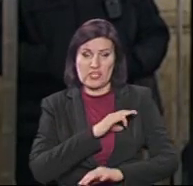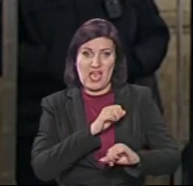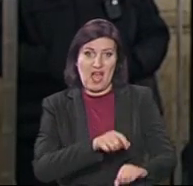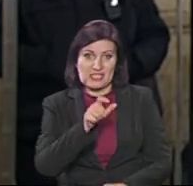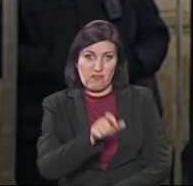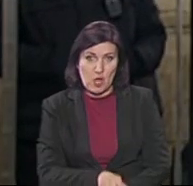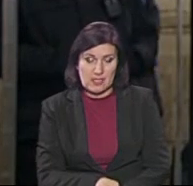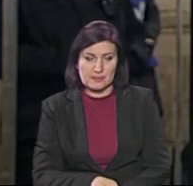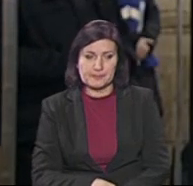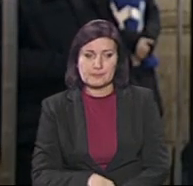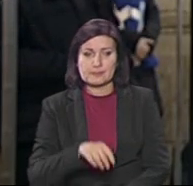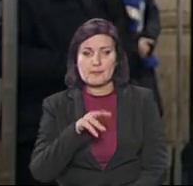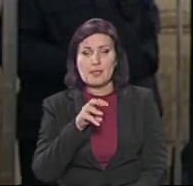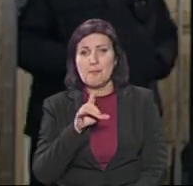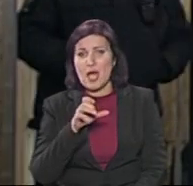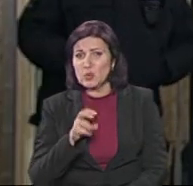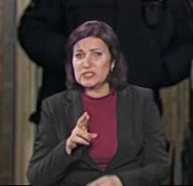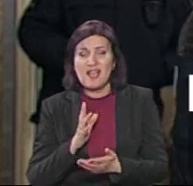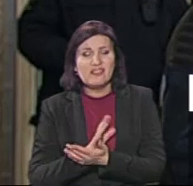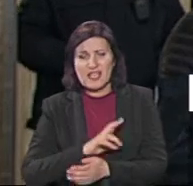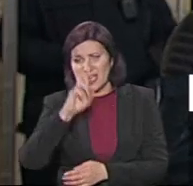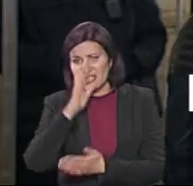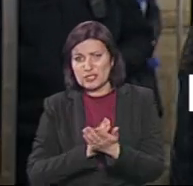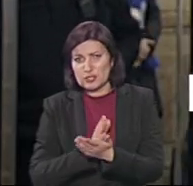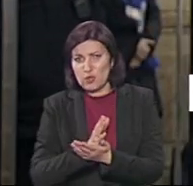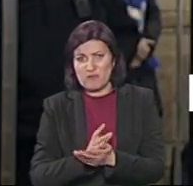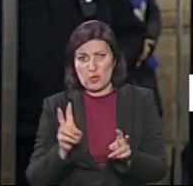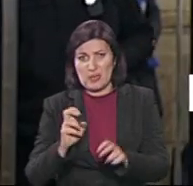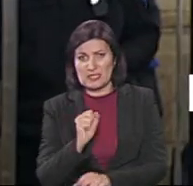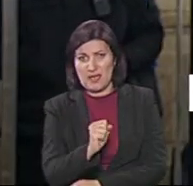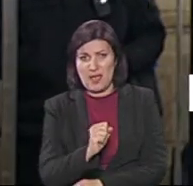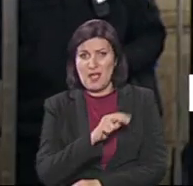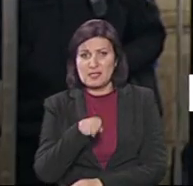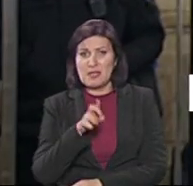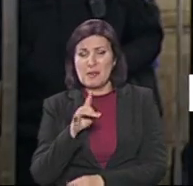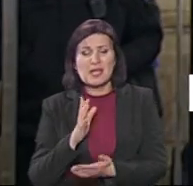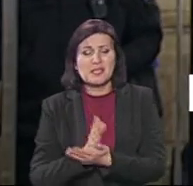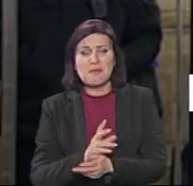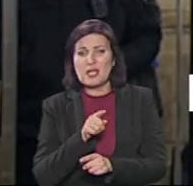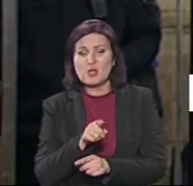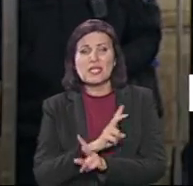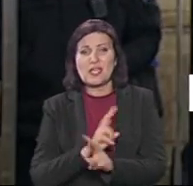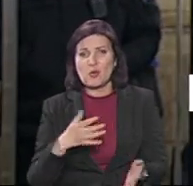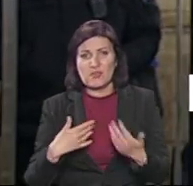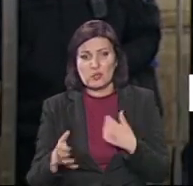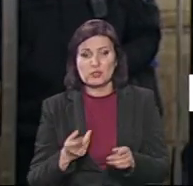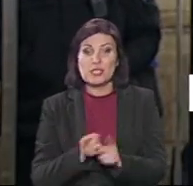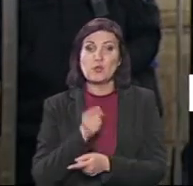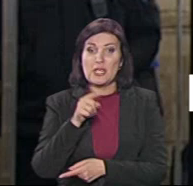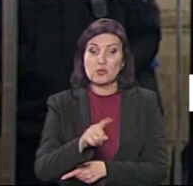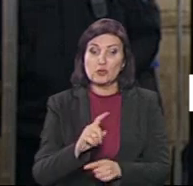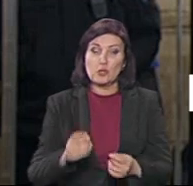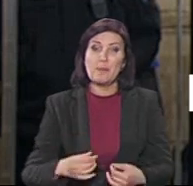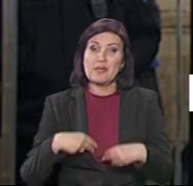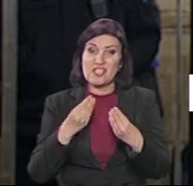Андрій Писаренко. Маруся дійсно не є держчиновником категорії А. ДБР не має до неї особисто ніякого відношення. Натомість для того, щоб